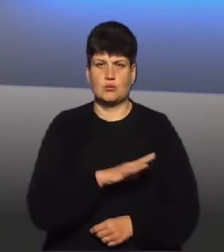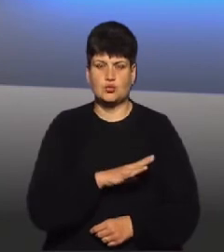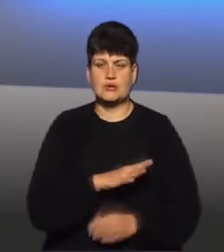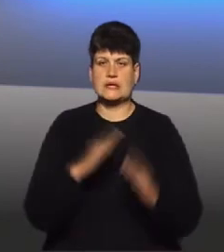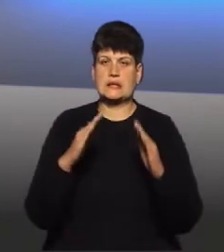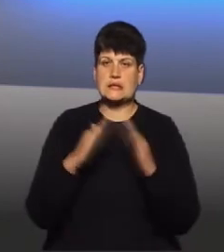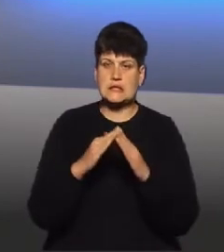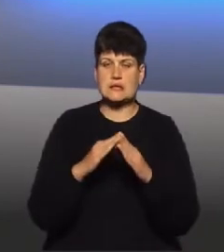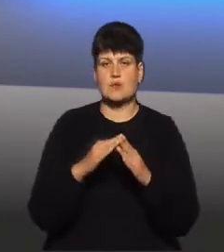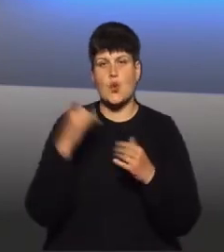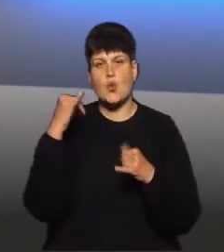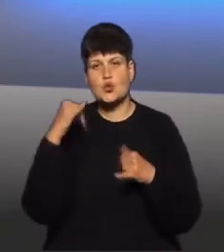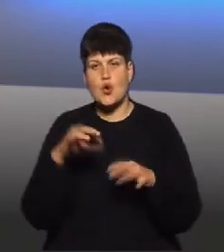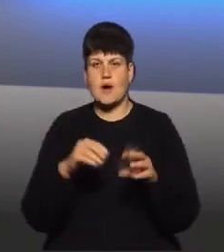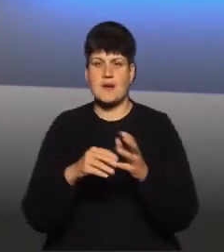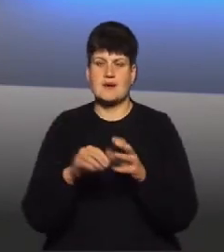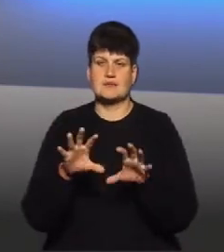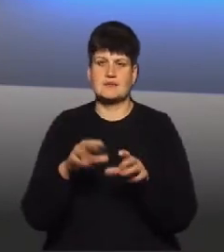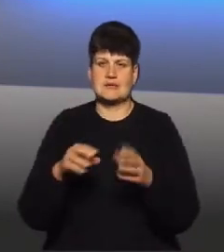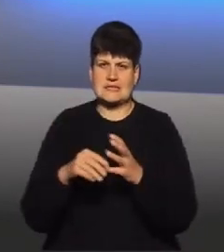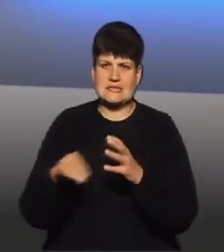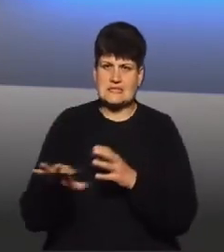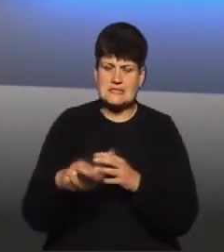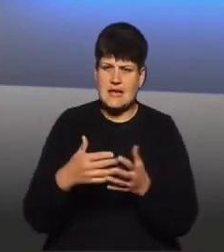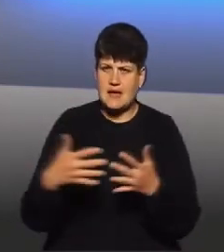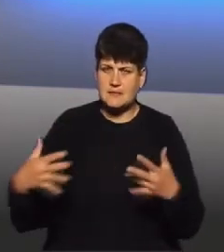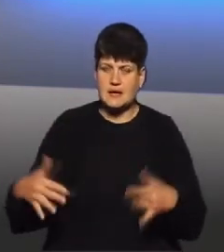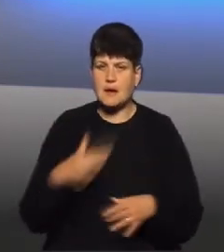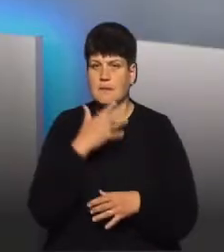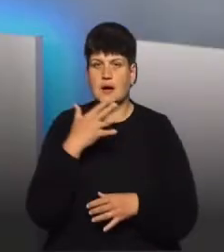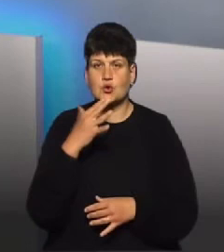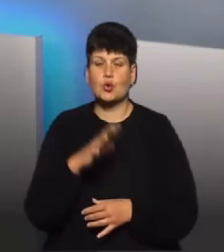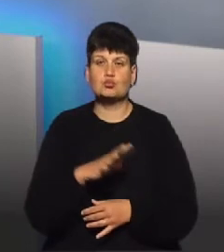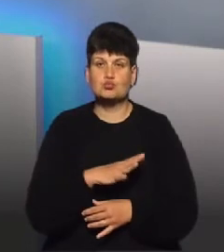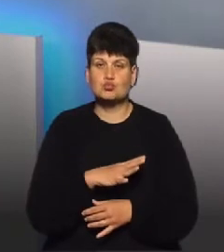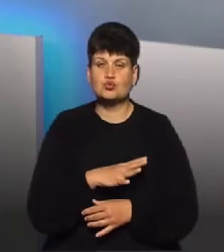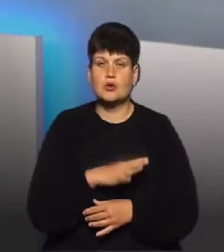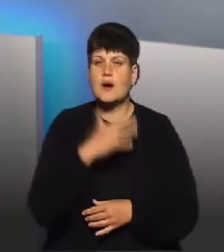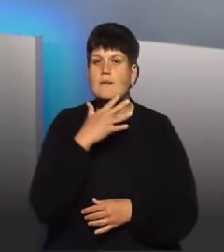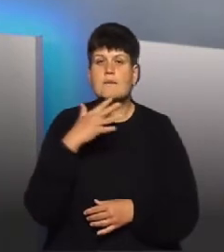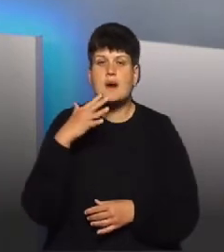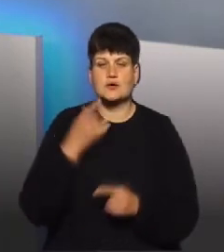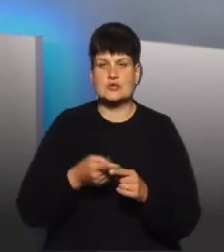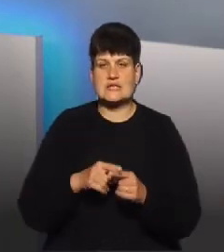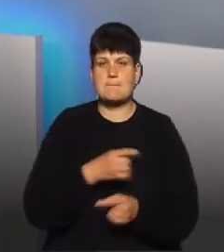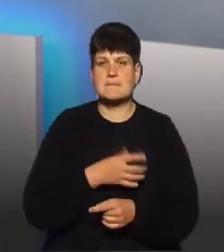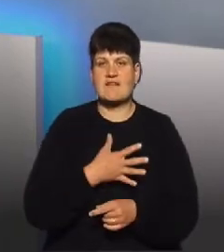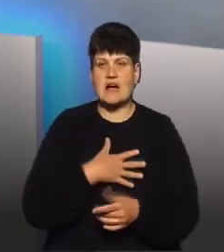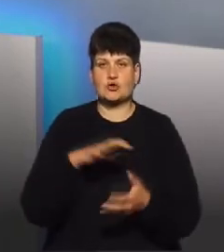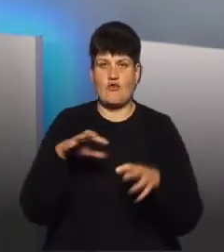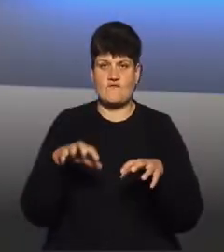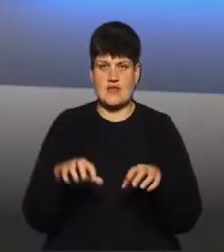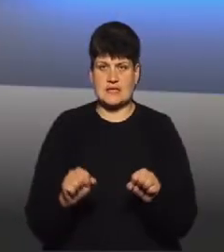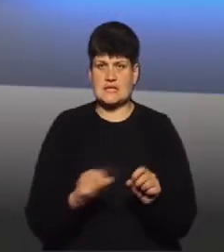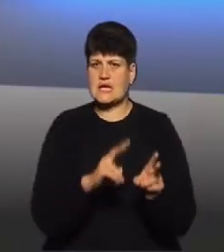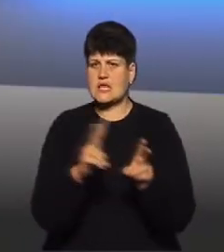землі. Багатьох з них було дуже, так, багато цієї приватної власності, і ніхто не вибачився, і